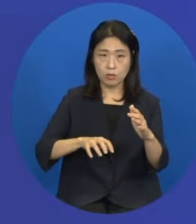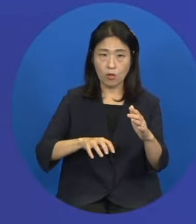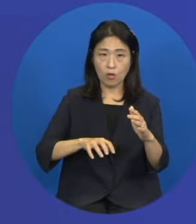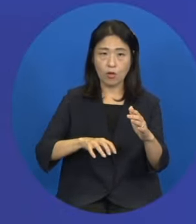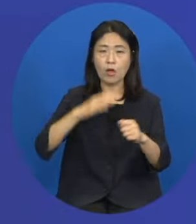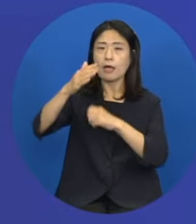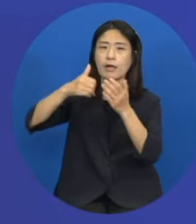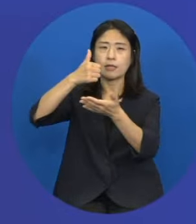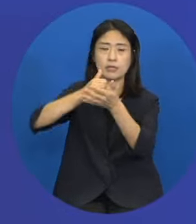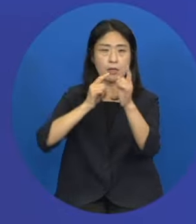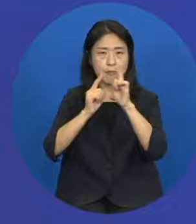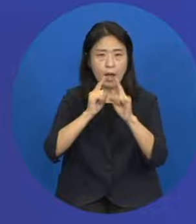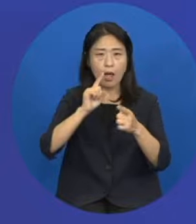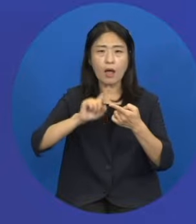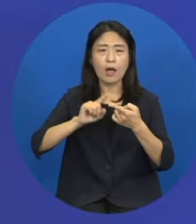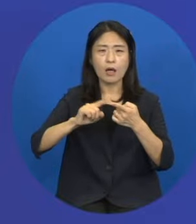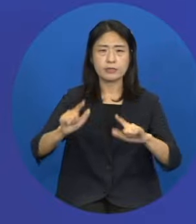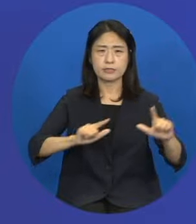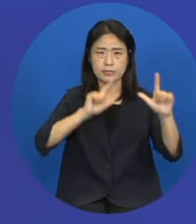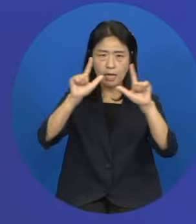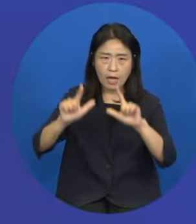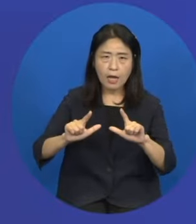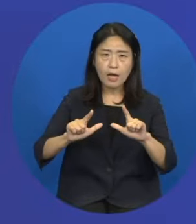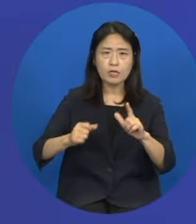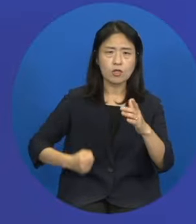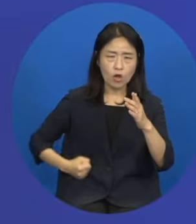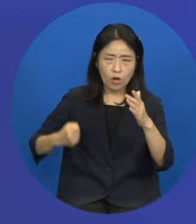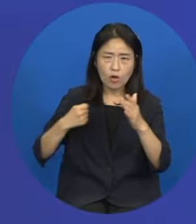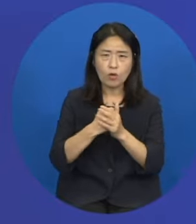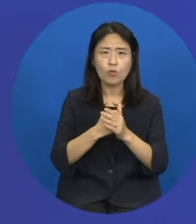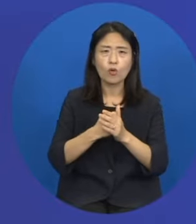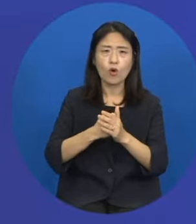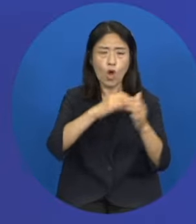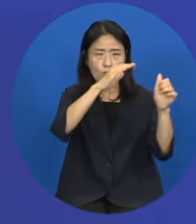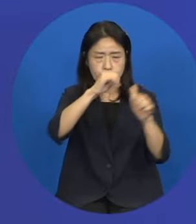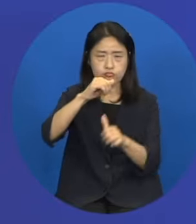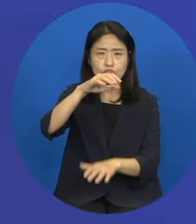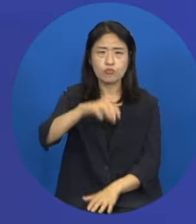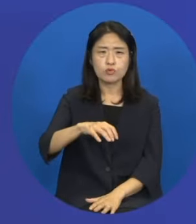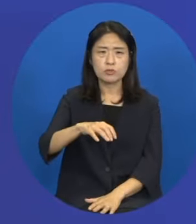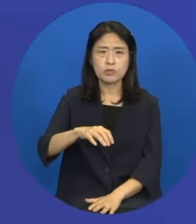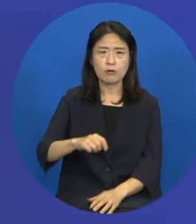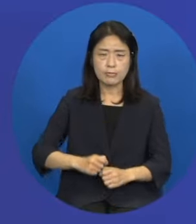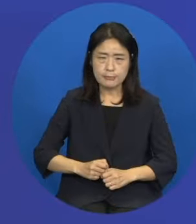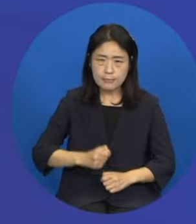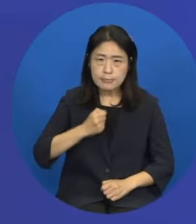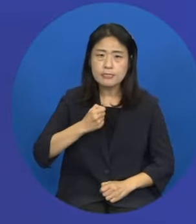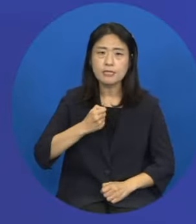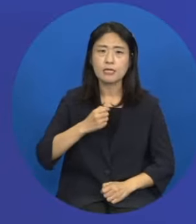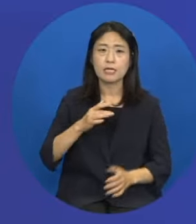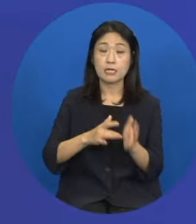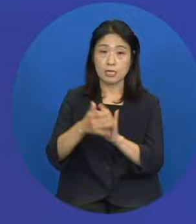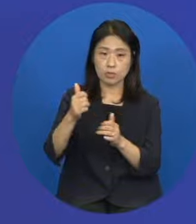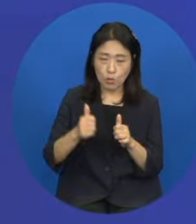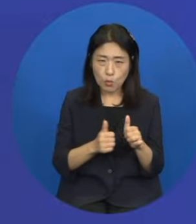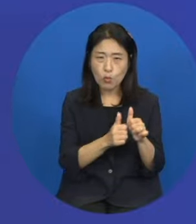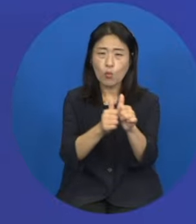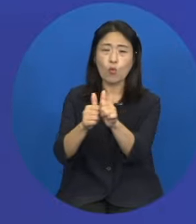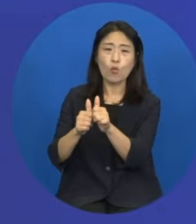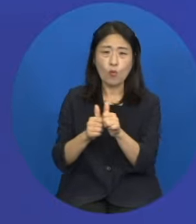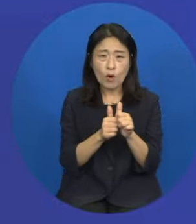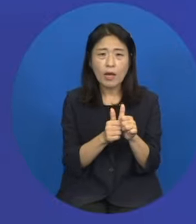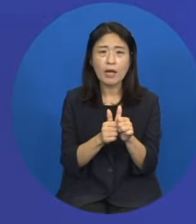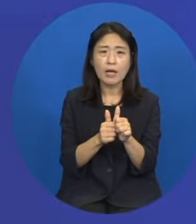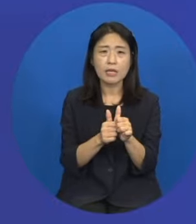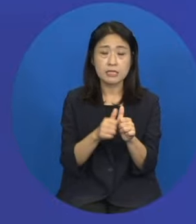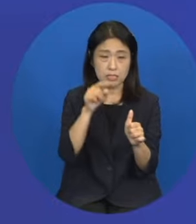하나님의 말씀대로 살려고 하고 부르신 자리에서 신실하게 예수님과 동행하려고 하는 그들의 삶을